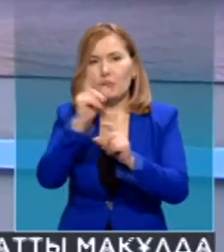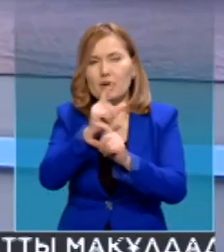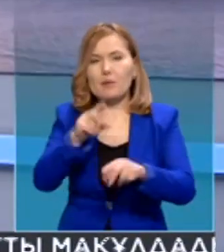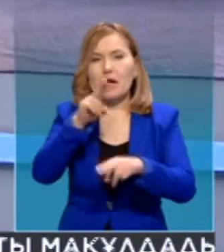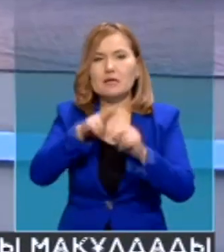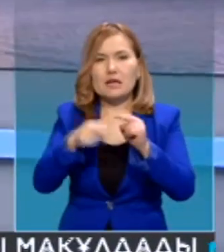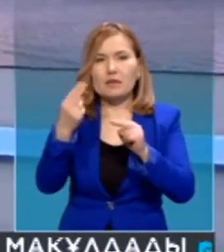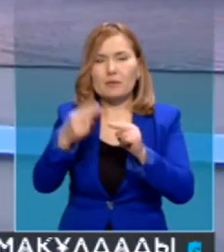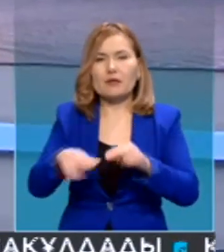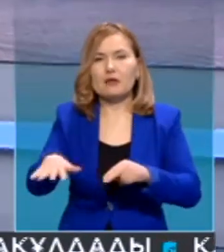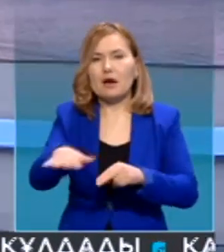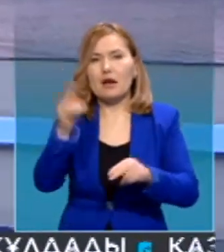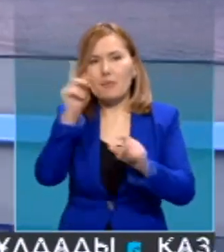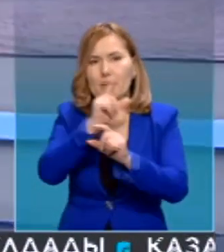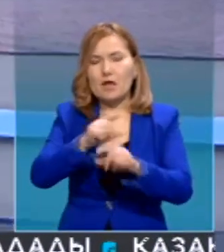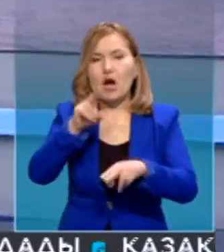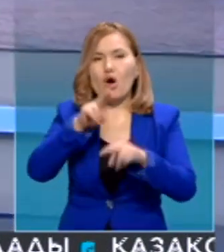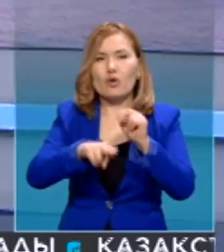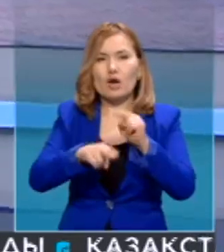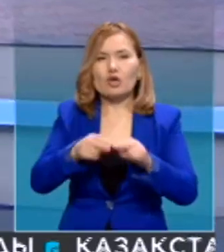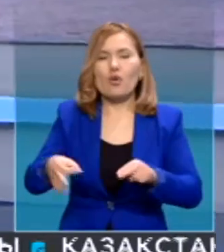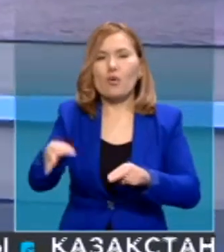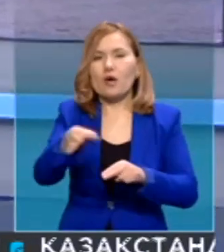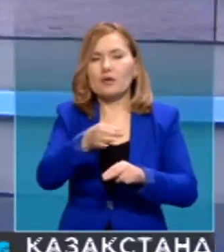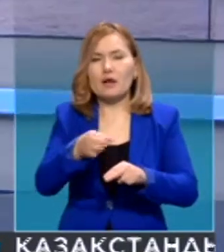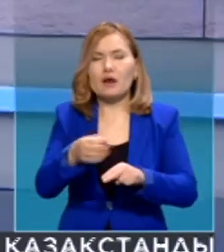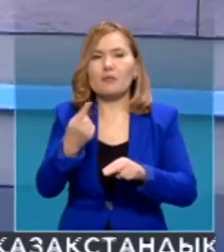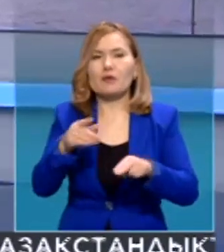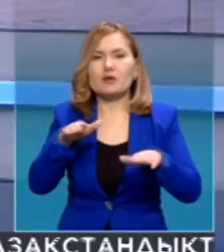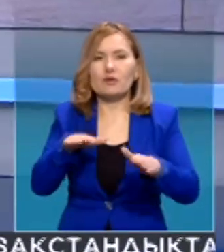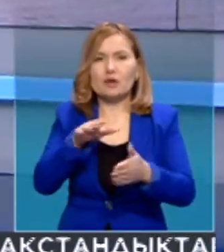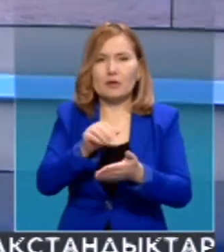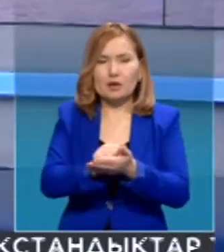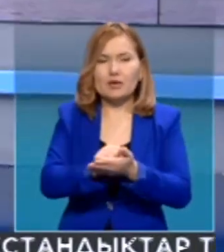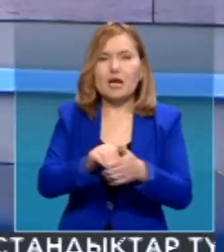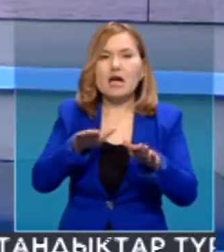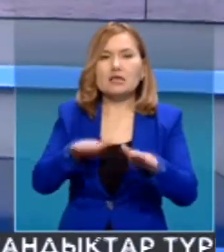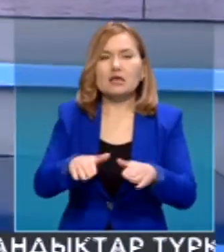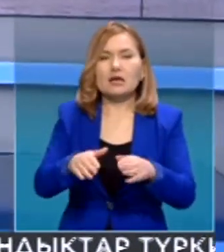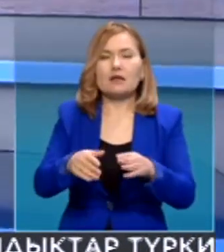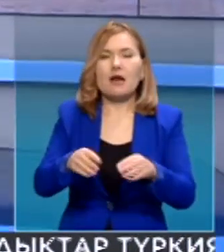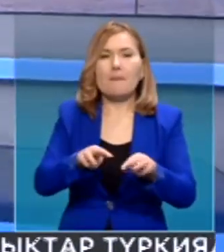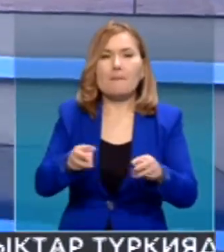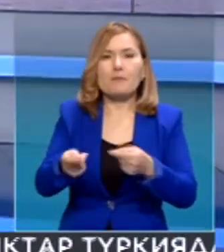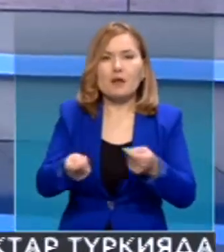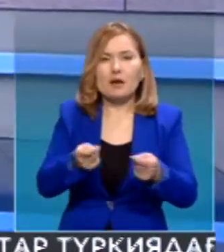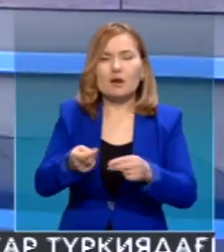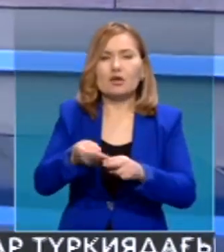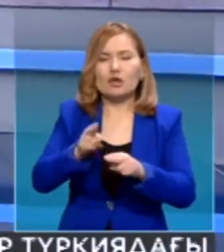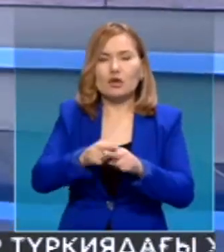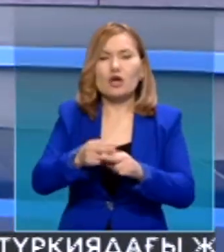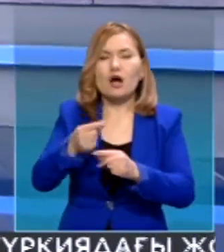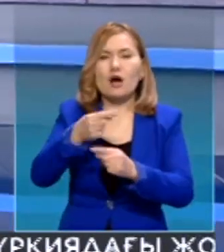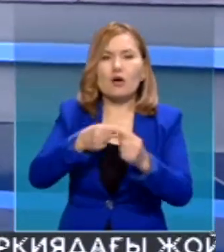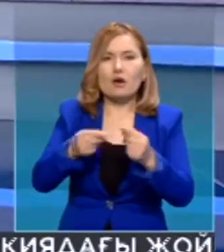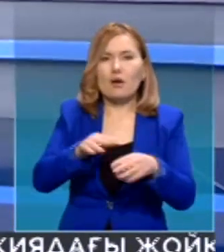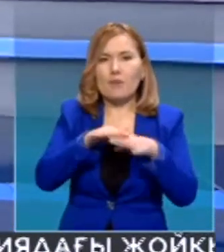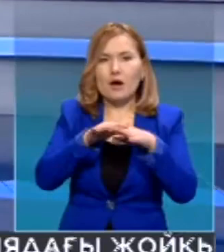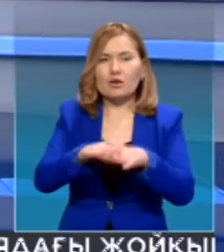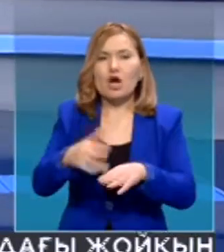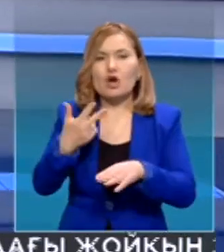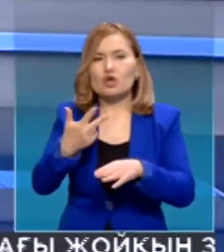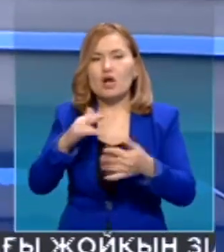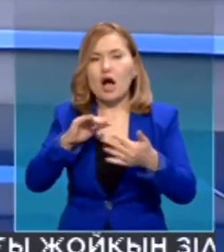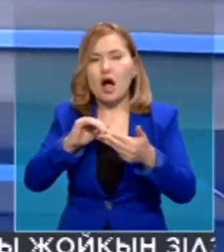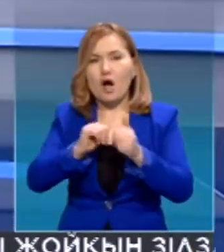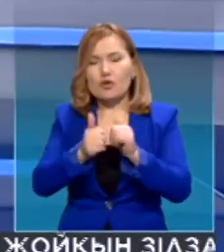алынған. Аудан мектеп құрылысы бойынша облыста алдыңғы орында тұр. Жергілікті билік осы бағыттағы жұмысты күшейтіп, 3 ауысымды мектептер